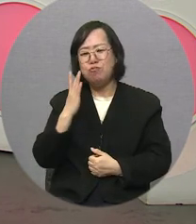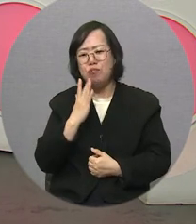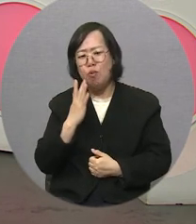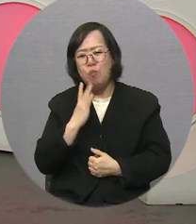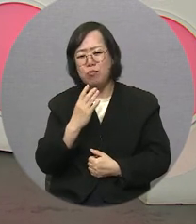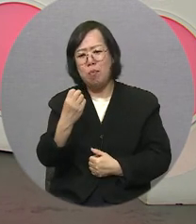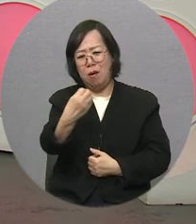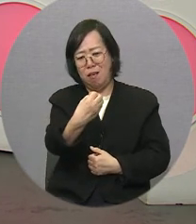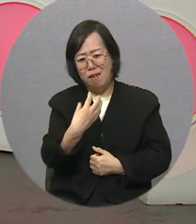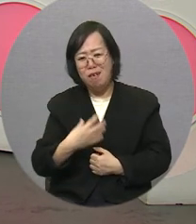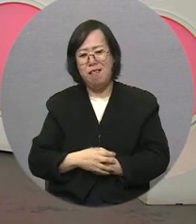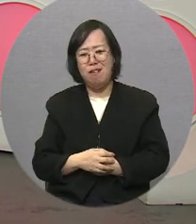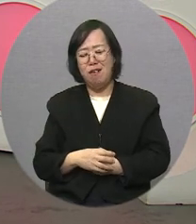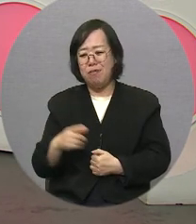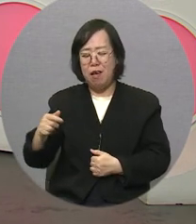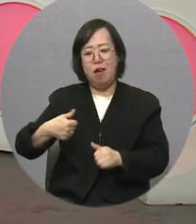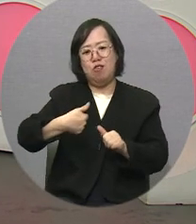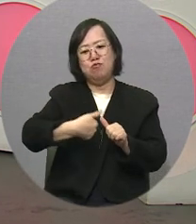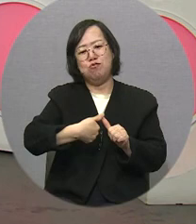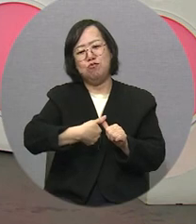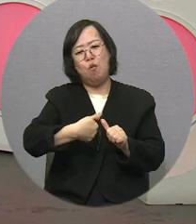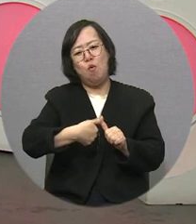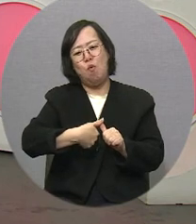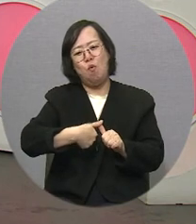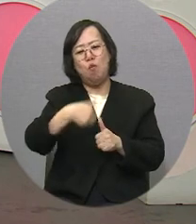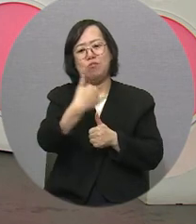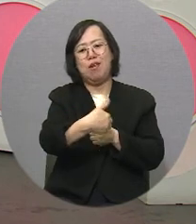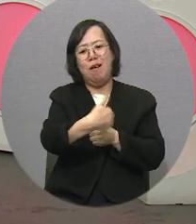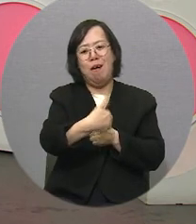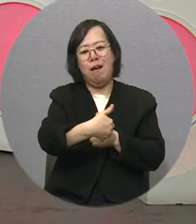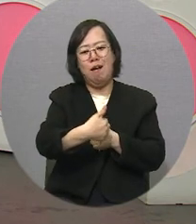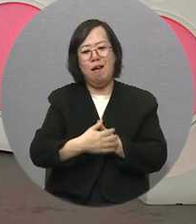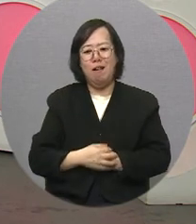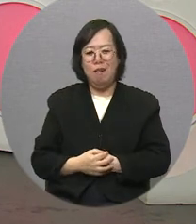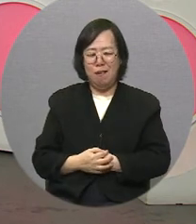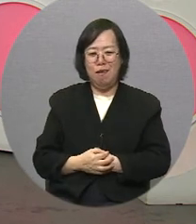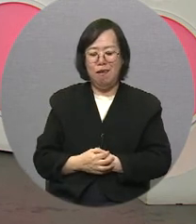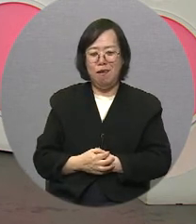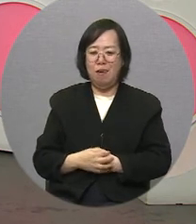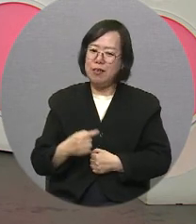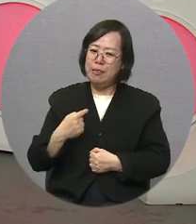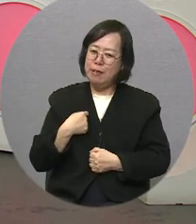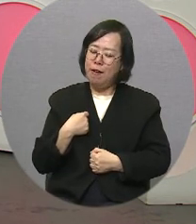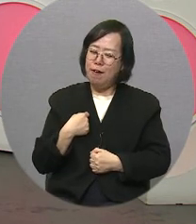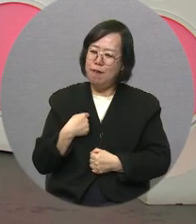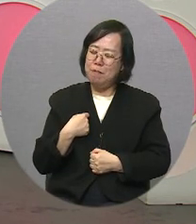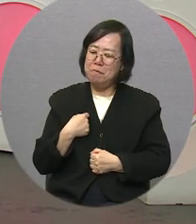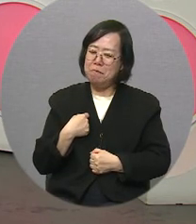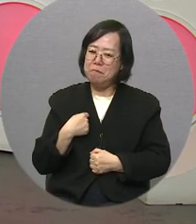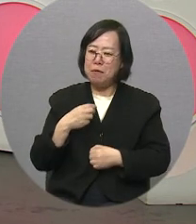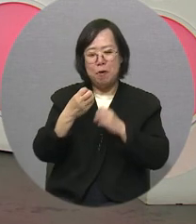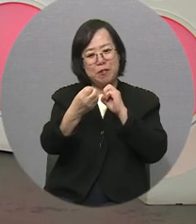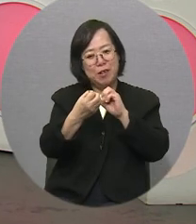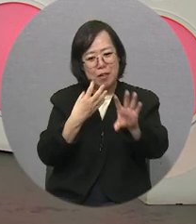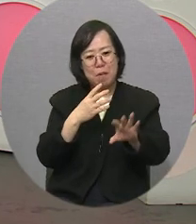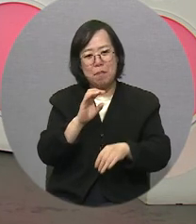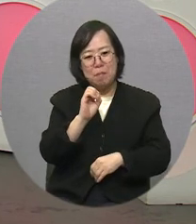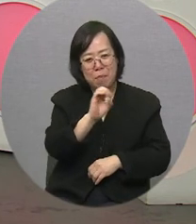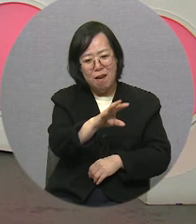저의 의견을 듣고 싶다고 말씀을 하셨습니다. 저는 그 답에